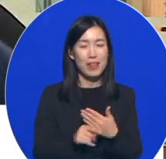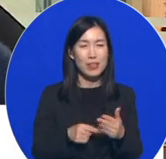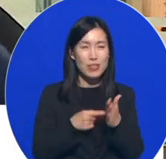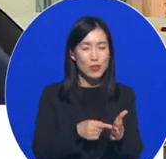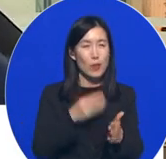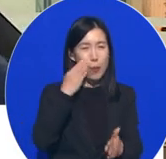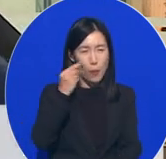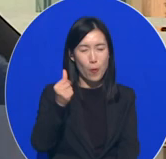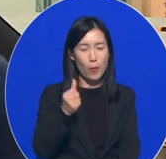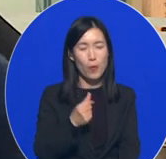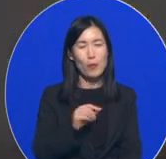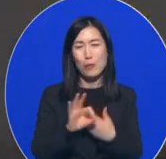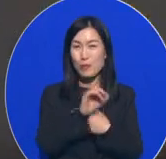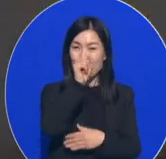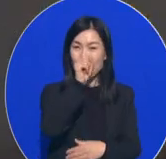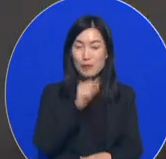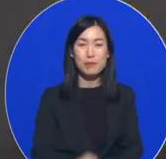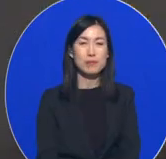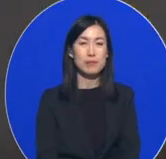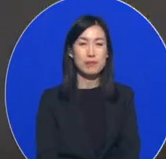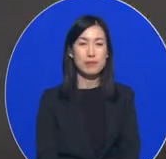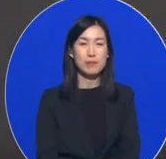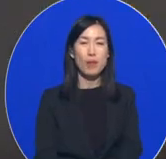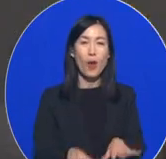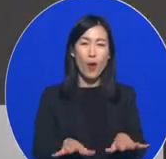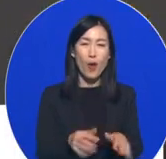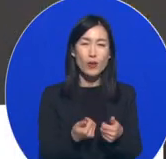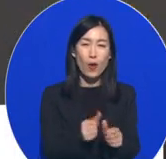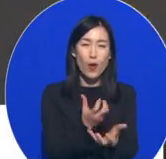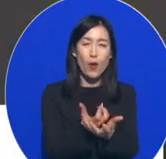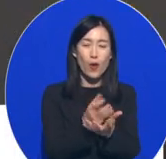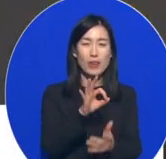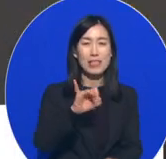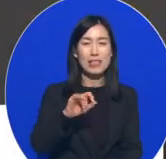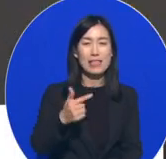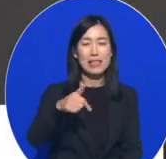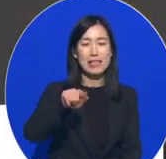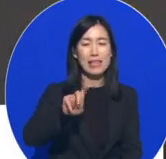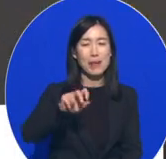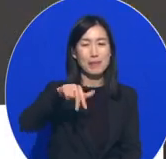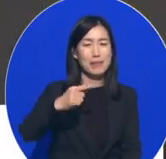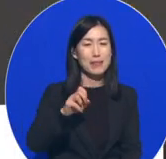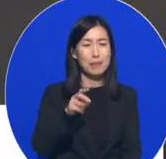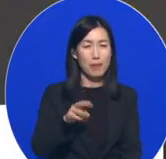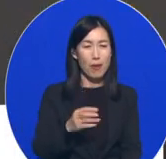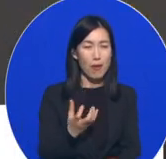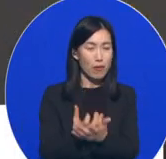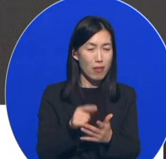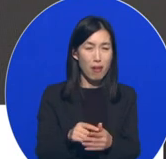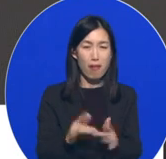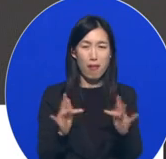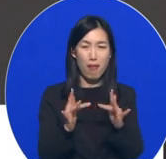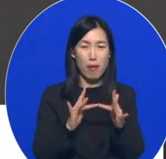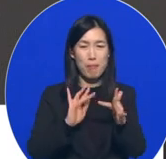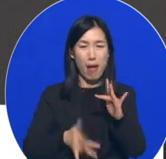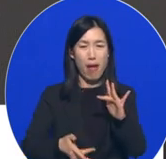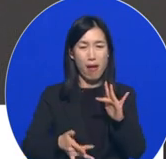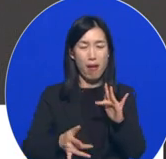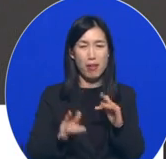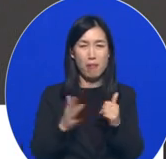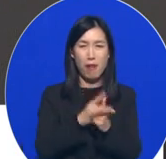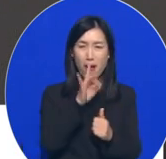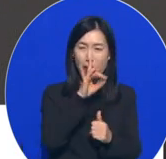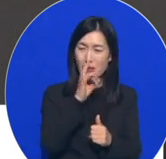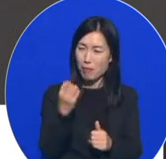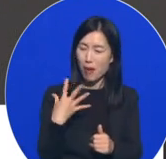잘 됐으면 좋겠네요 오늘 인감 증명을 때려 왔는데요 갑자기 뭐 서버 전산장애로 안 된다 그러니까